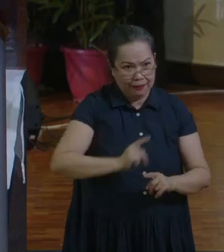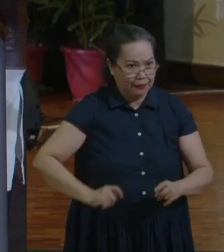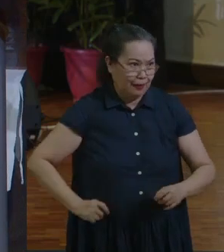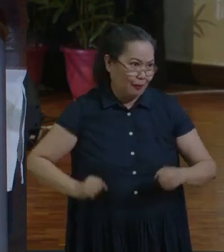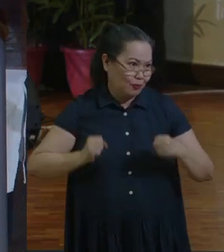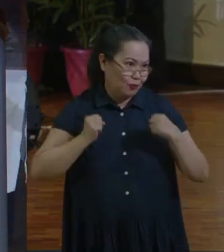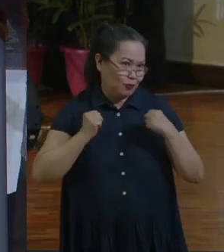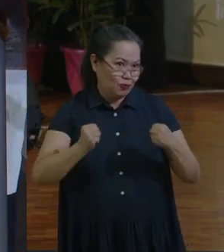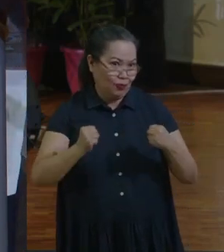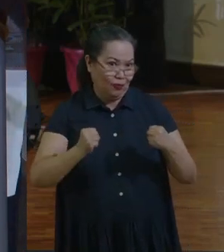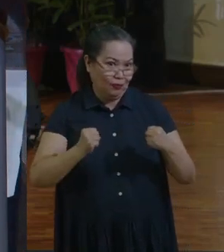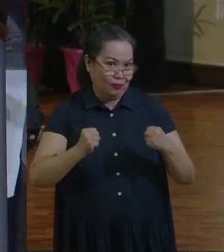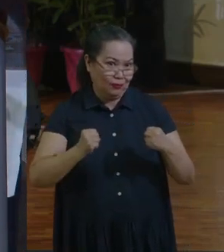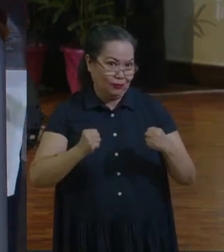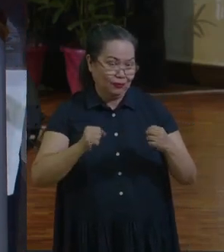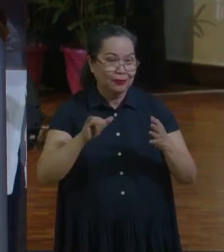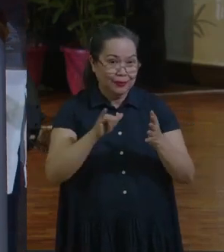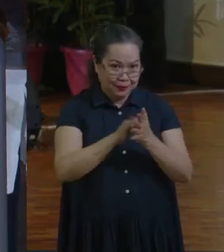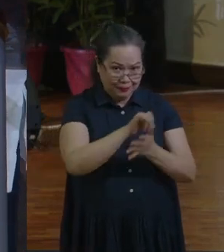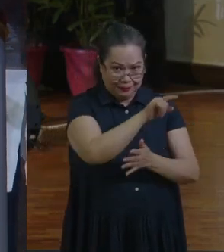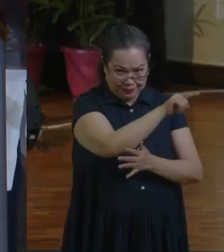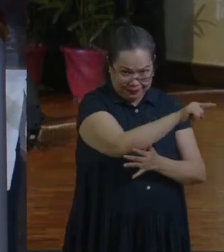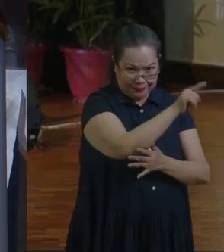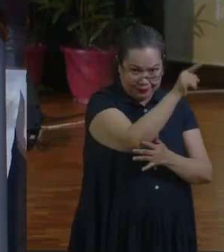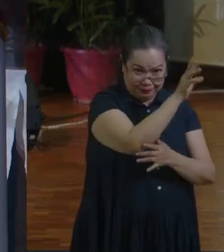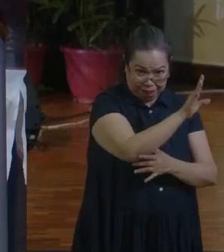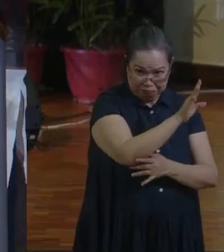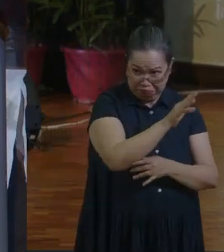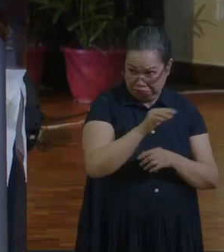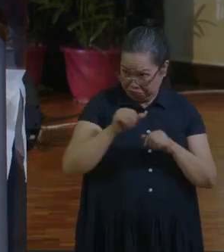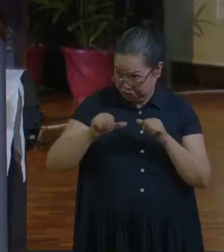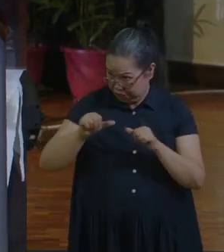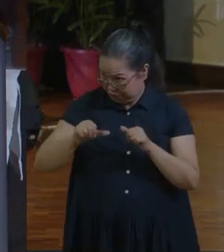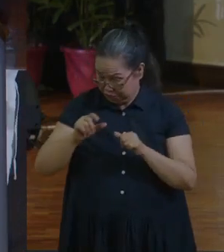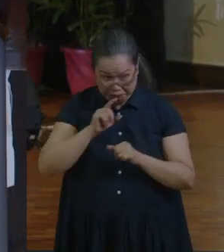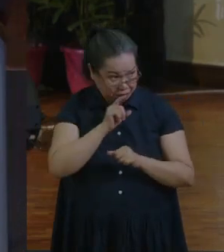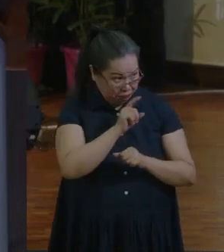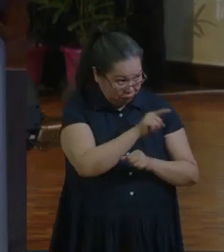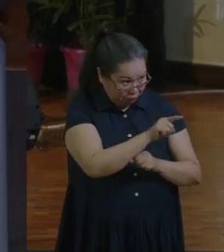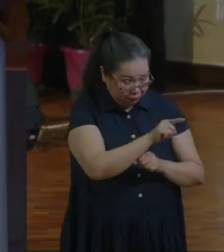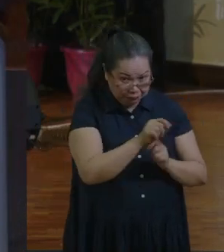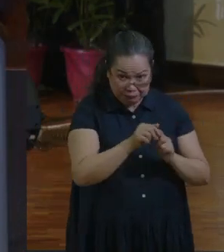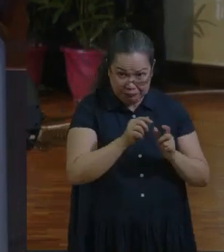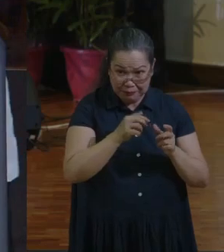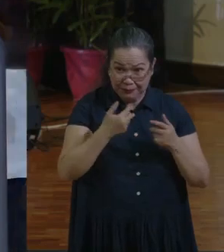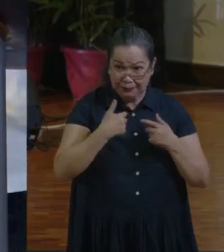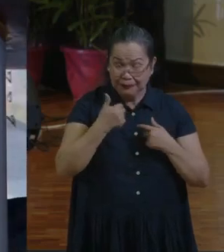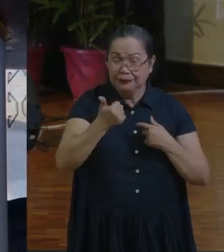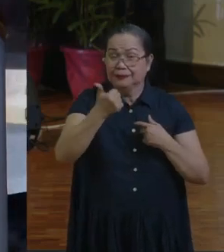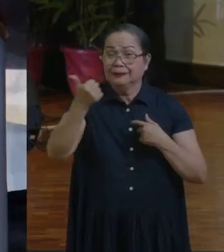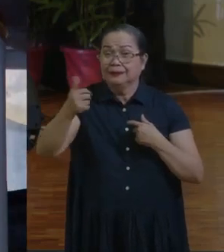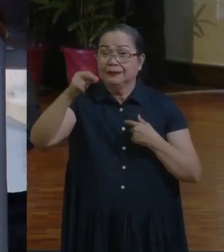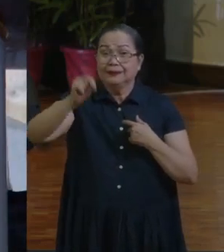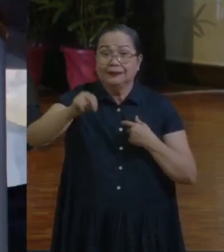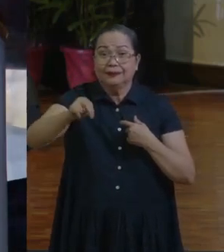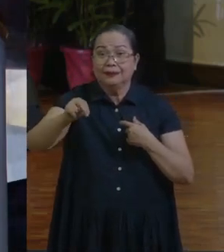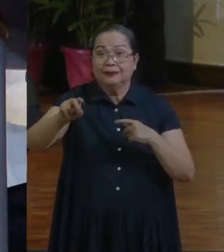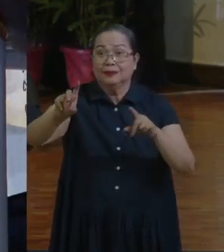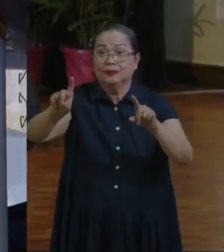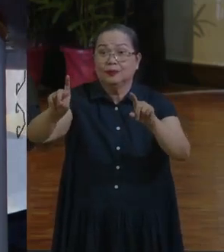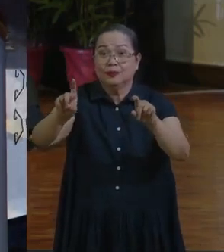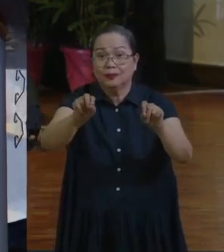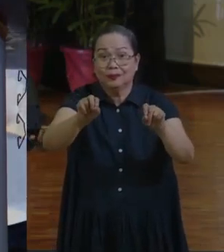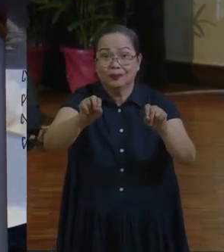So siya nga ang Mesiyas. Pero siya nga ba? Sapagkat meron pa na kailangan gawin